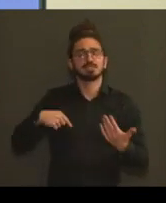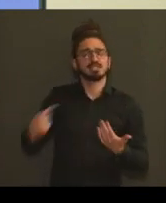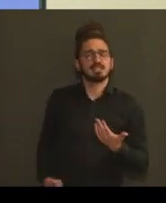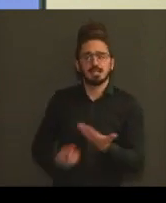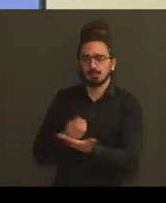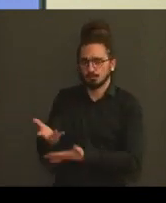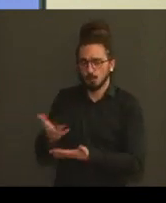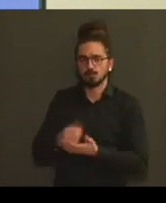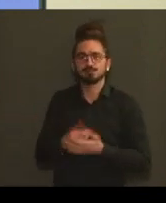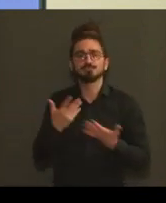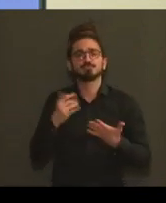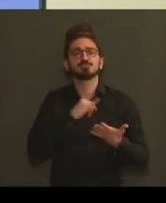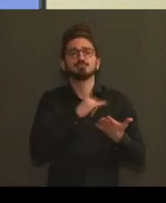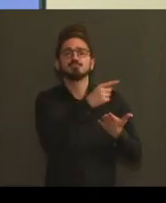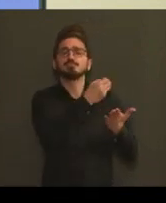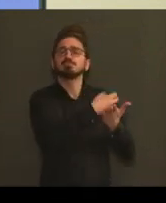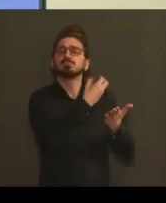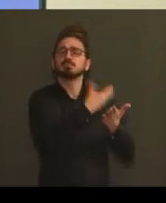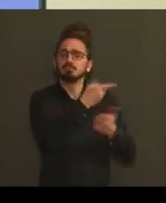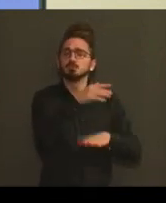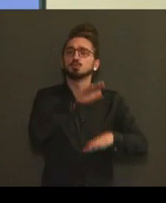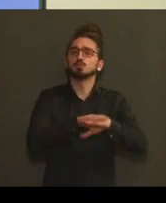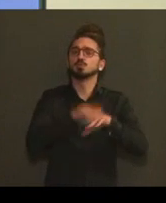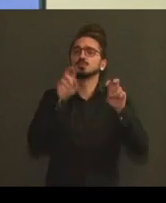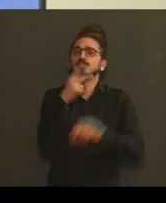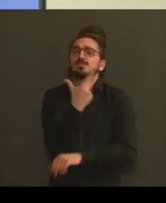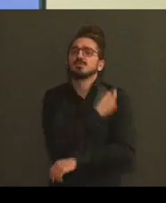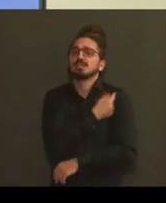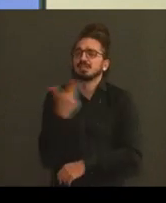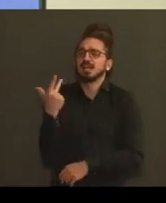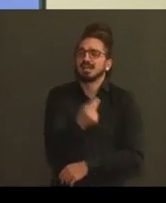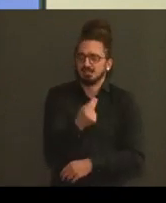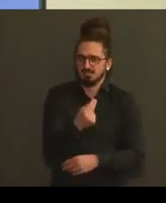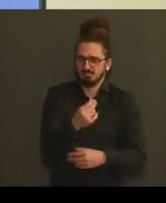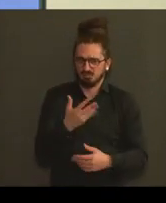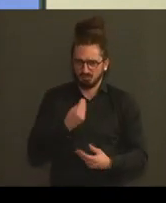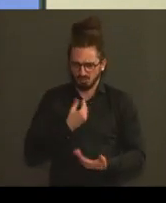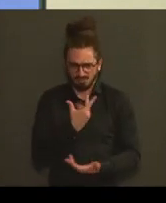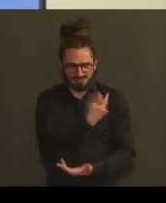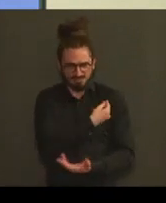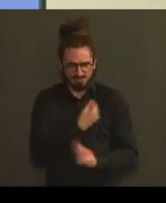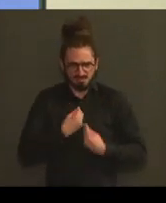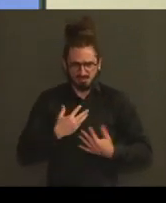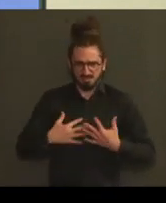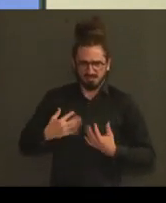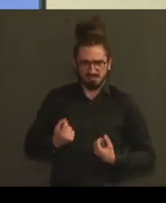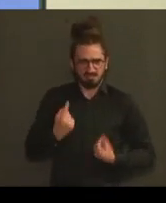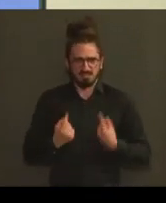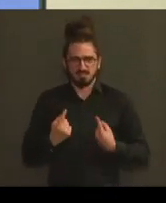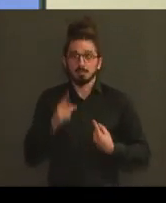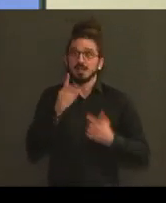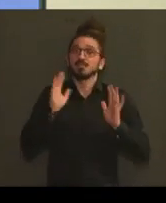secondaires chez les personnes ayant fait la maladie et recevant la vaccination, telle qu'elle est appliquée massivement au niveau des